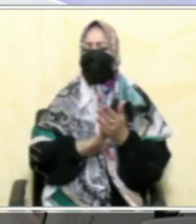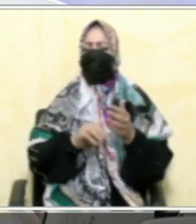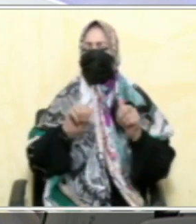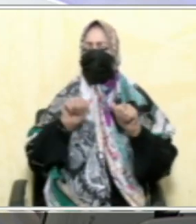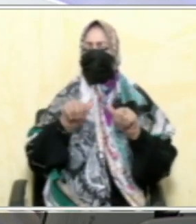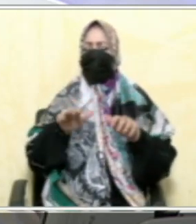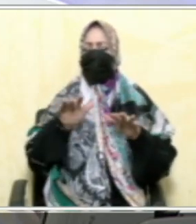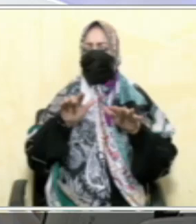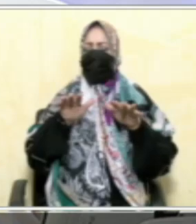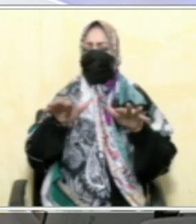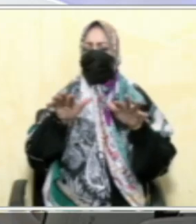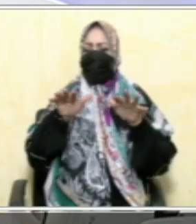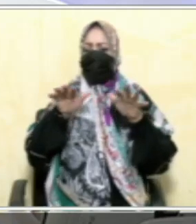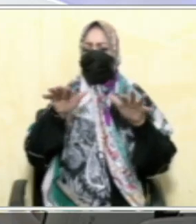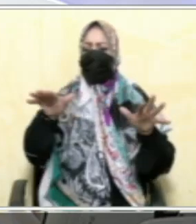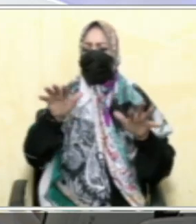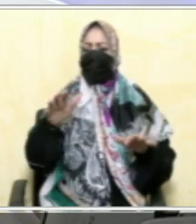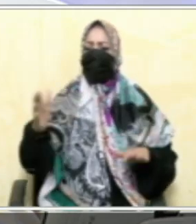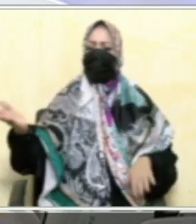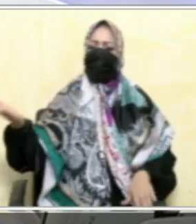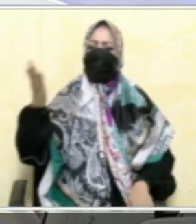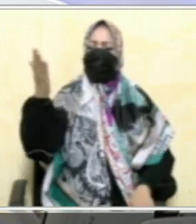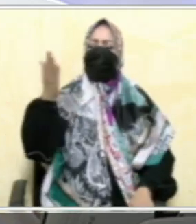أم أبلة أخت أبلة